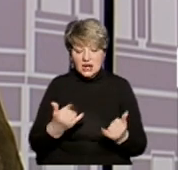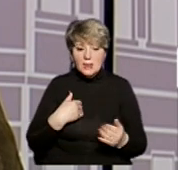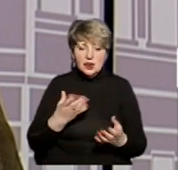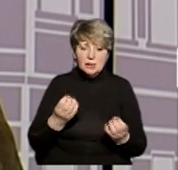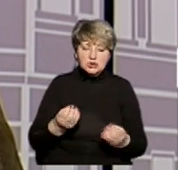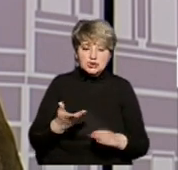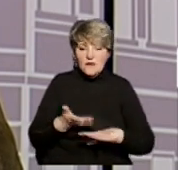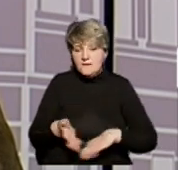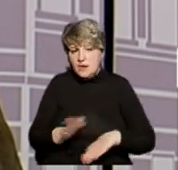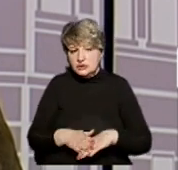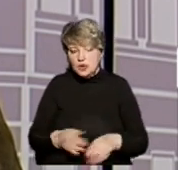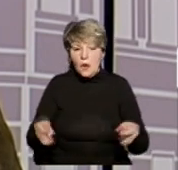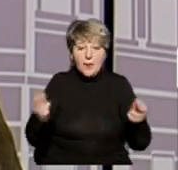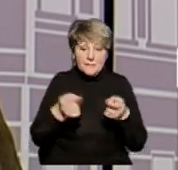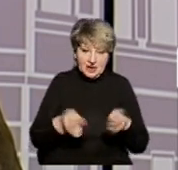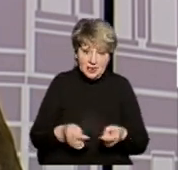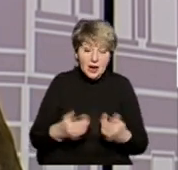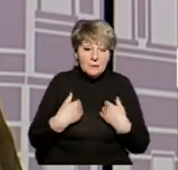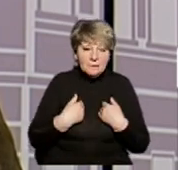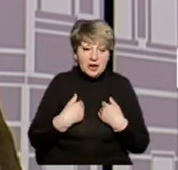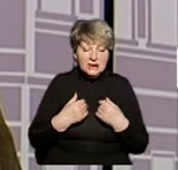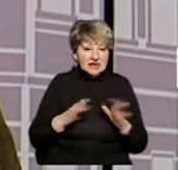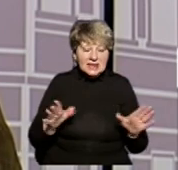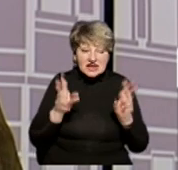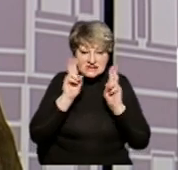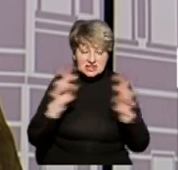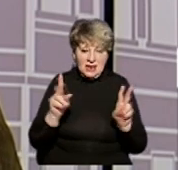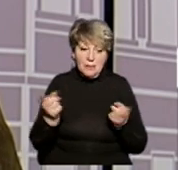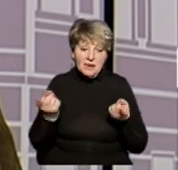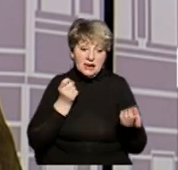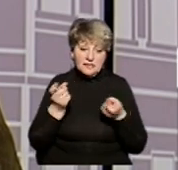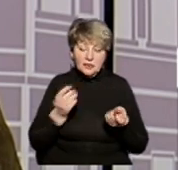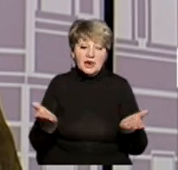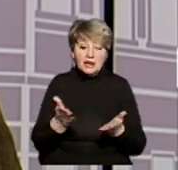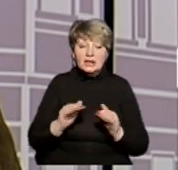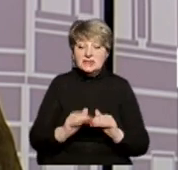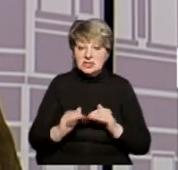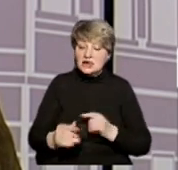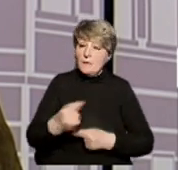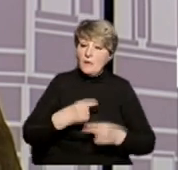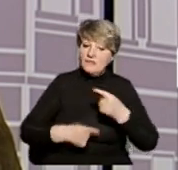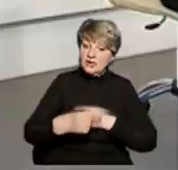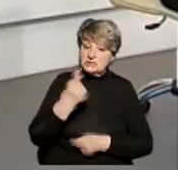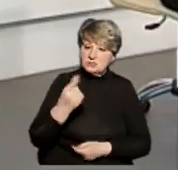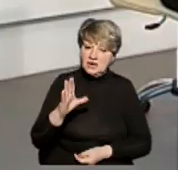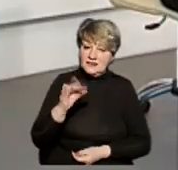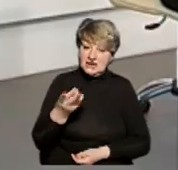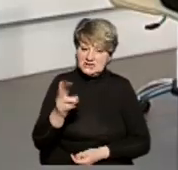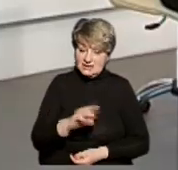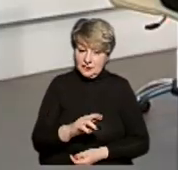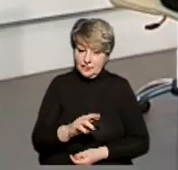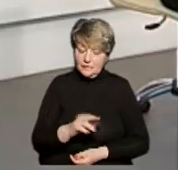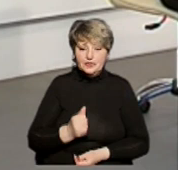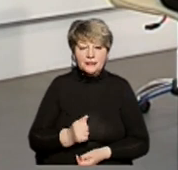ще остаточно визначитись, тому що ми не в повній мірі знаємо інформацію, які діти повернуться на 1 вересня.